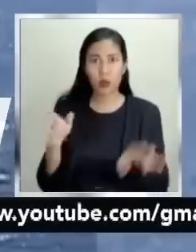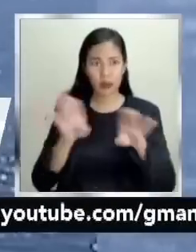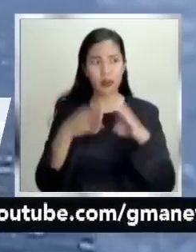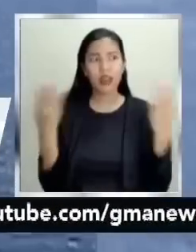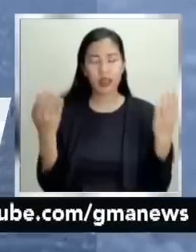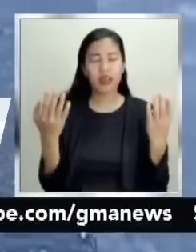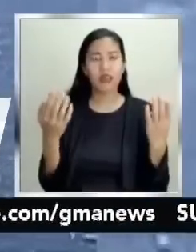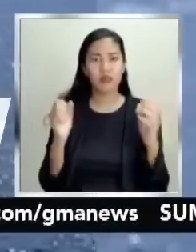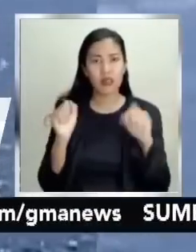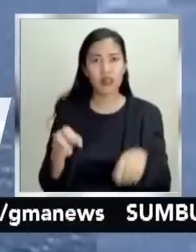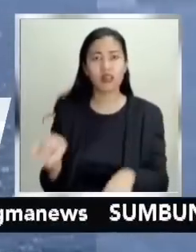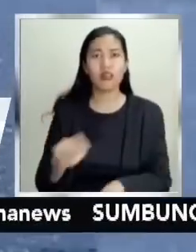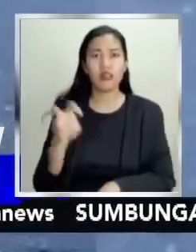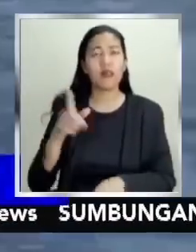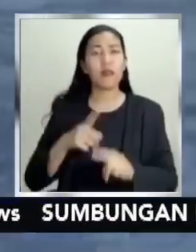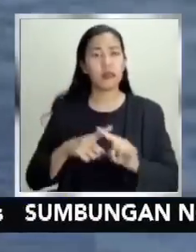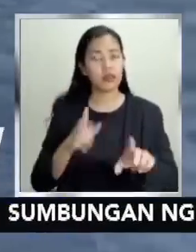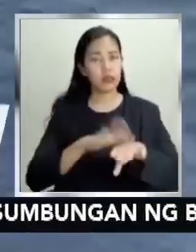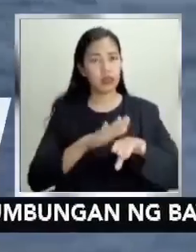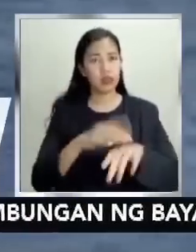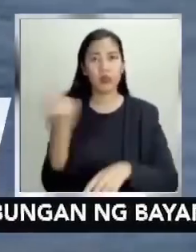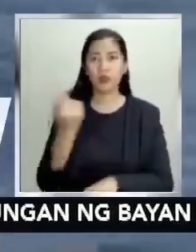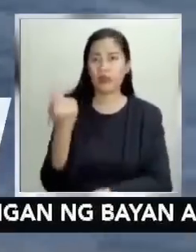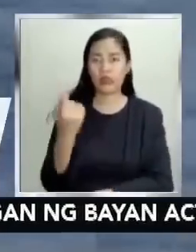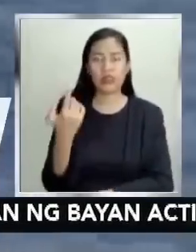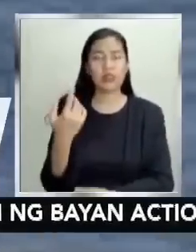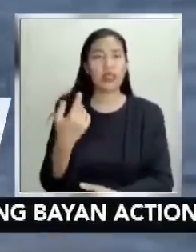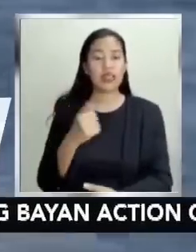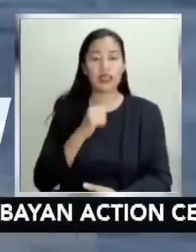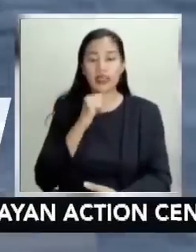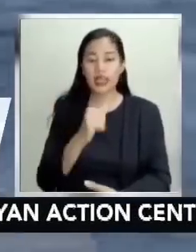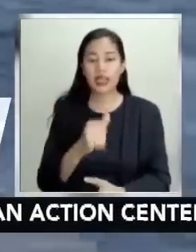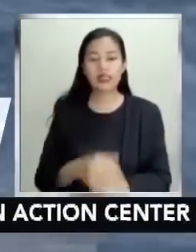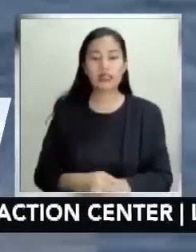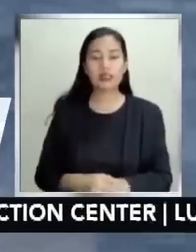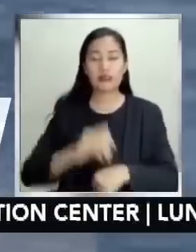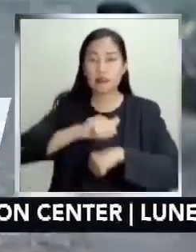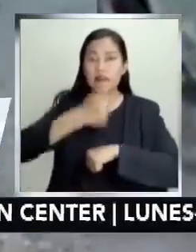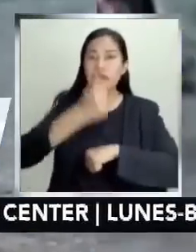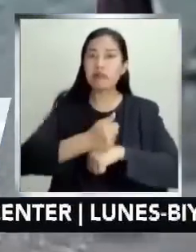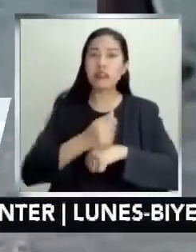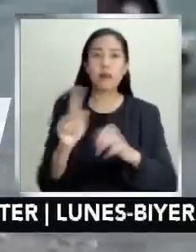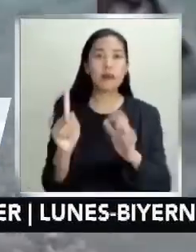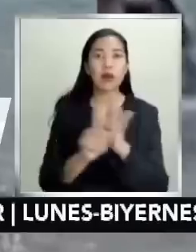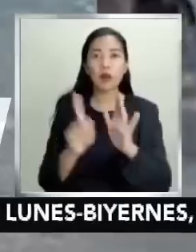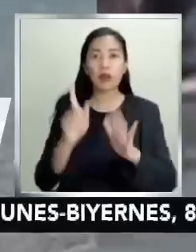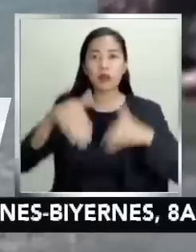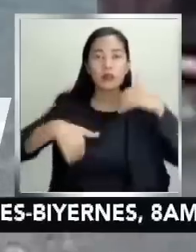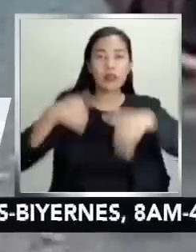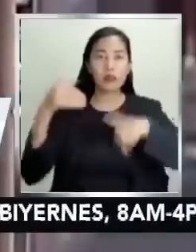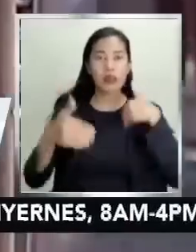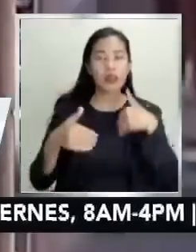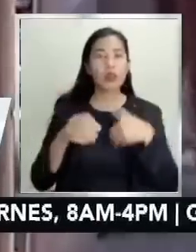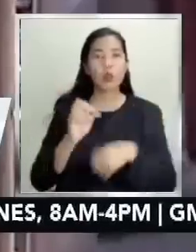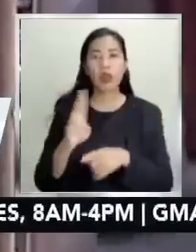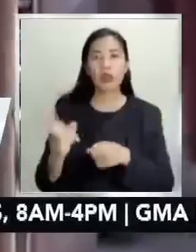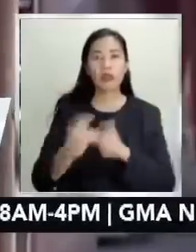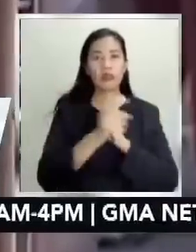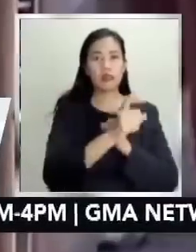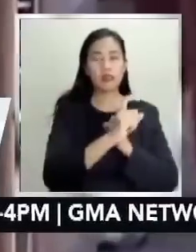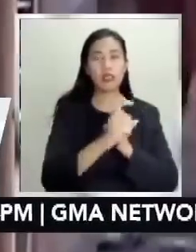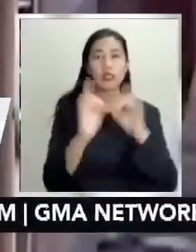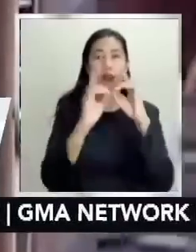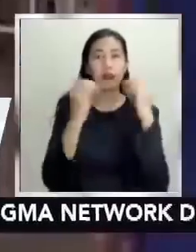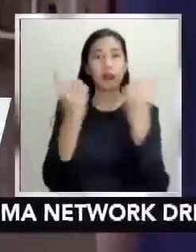pa lamang at wala pang direktang swimming o fishing ban na ipinatutupad sa Puerto Galera, sabi ng Department of Tourism, malaking